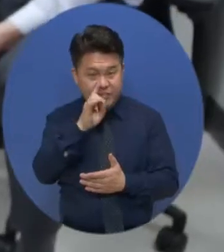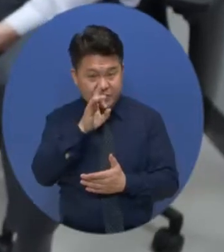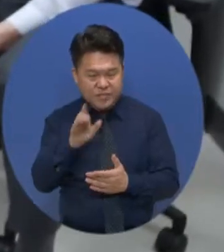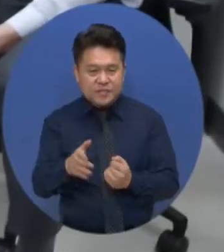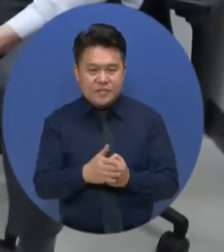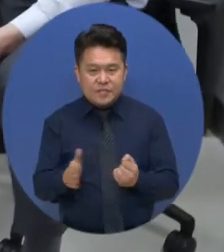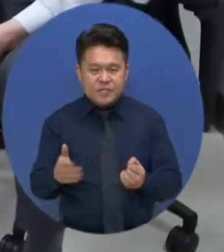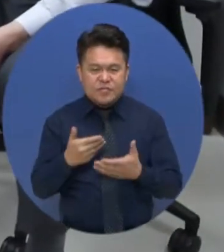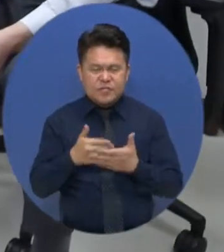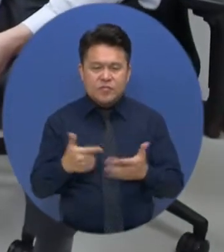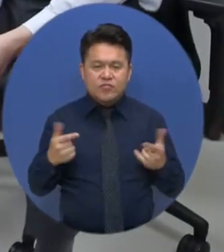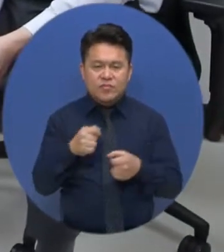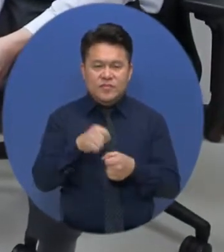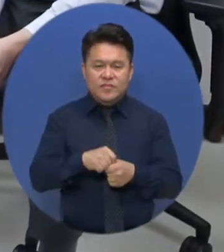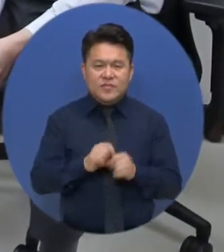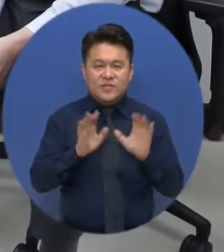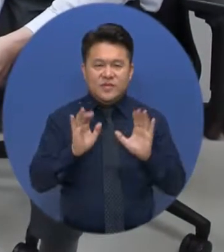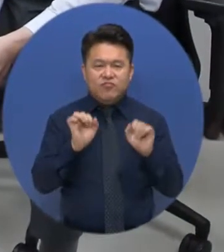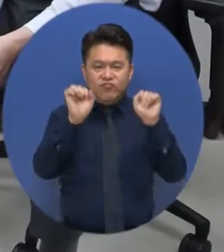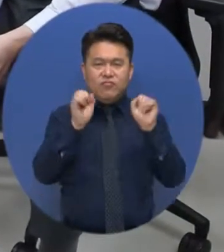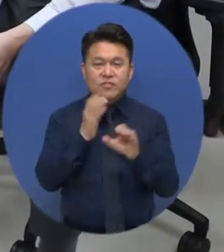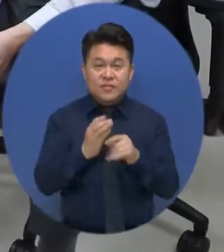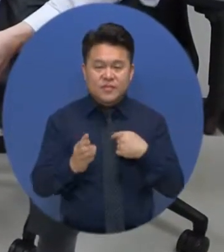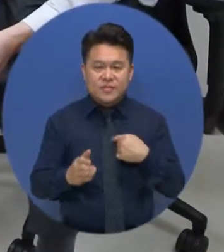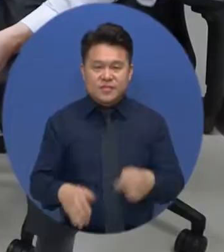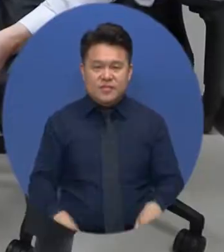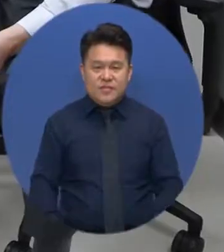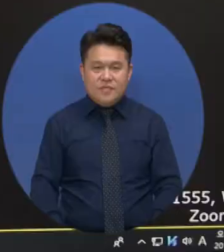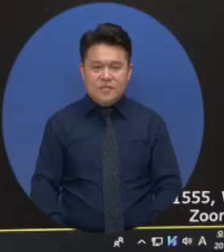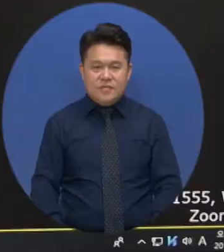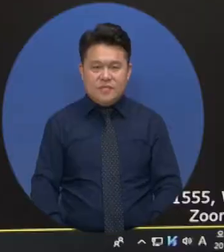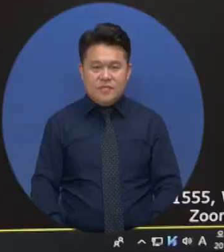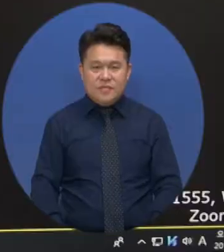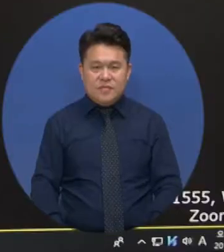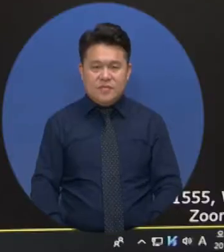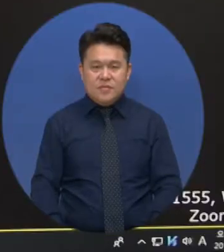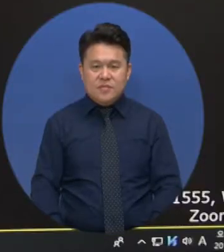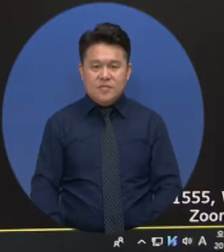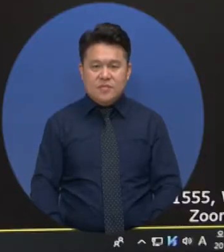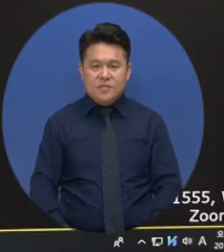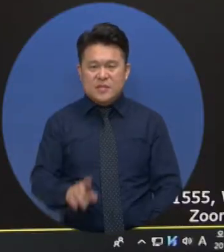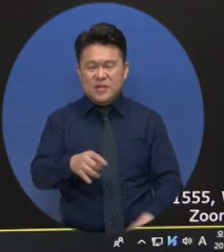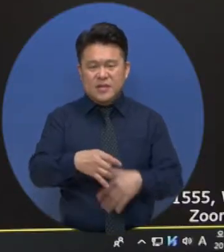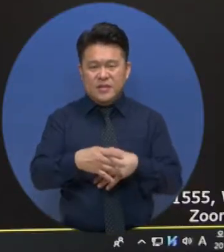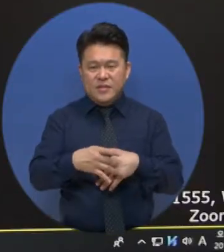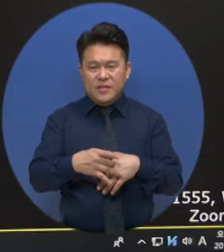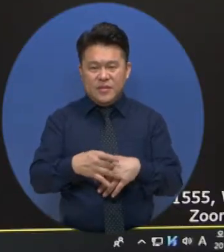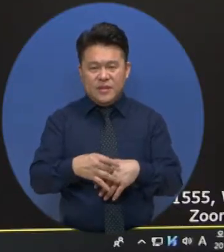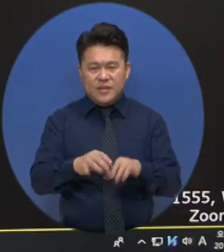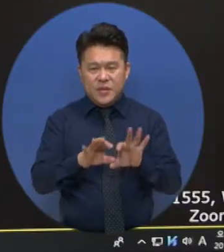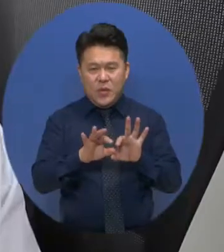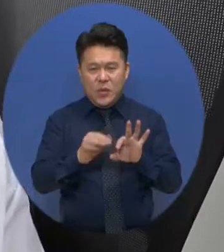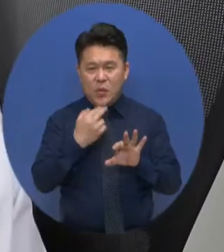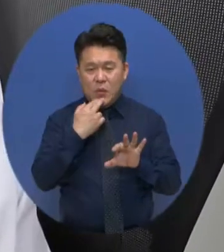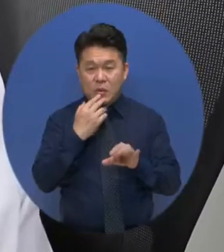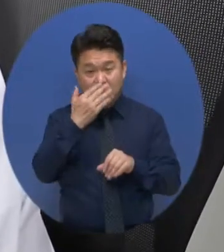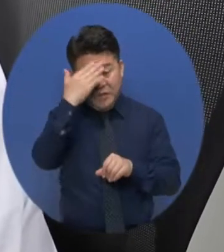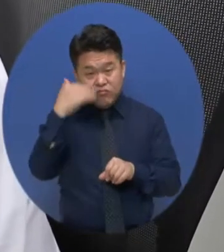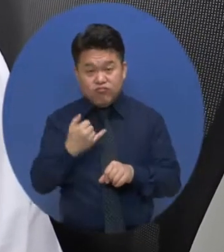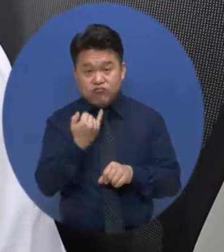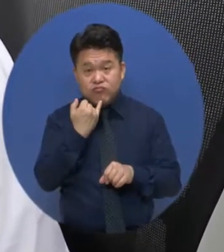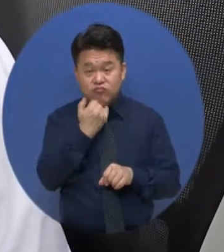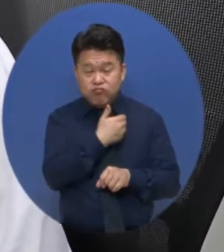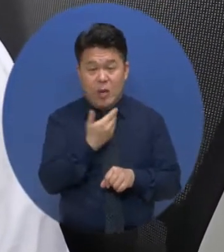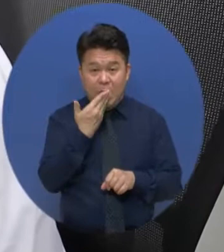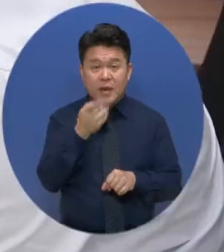그래도 체중 감량을 좀 하려고 유산소 운동 이런 걸 하고 있는데 겉에 뼈가 가늘지 않다. 다행이네. 한 거 충분히 해도 될 것